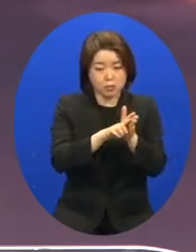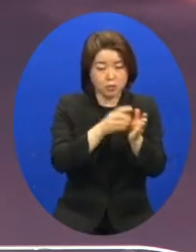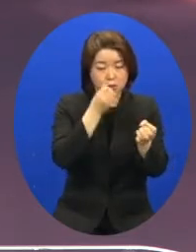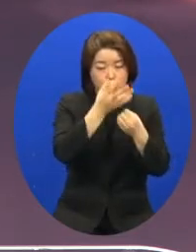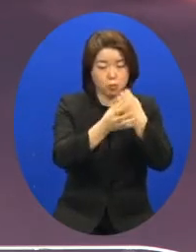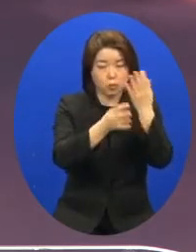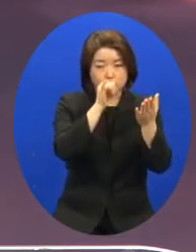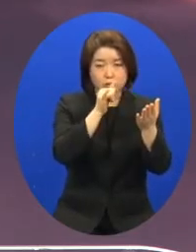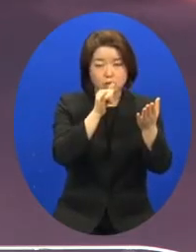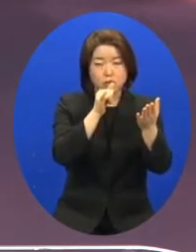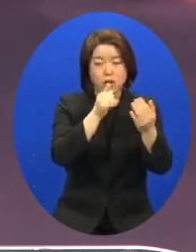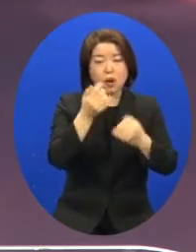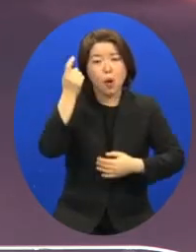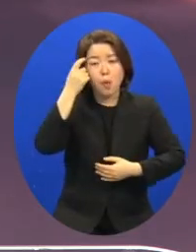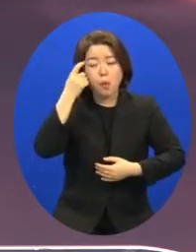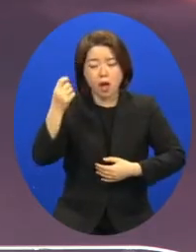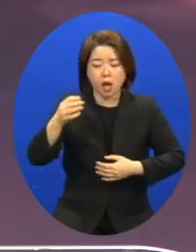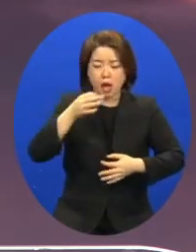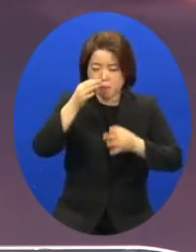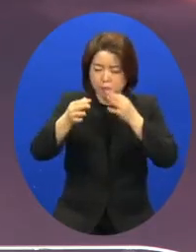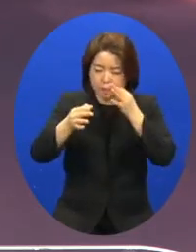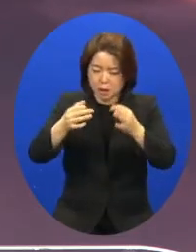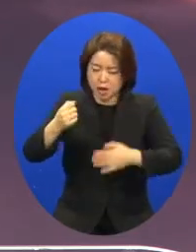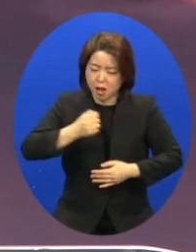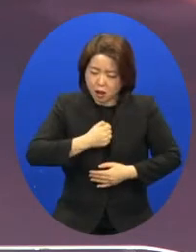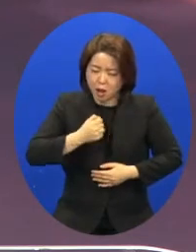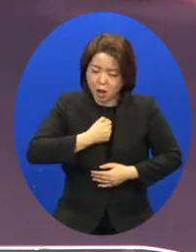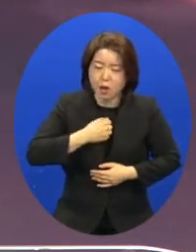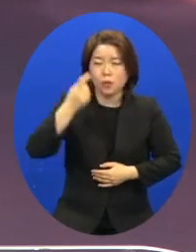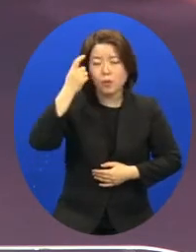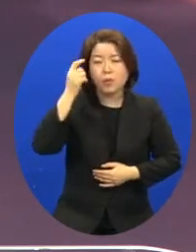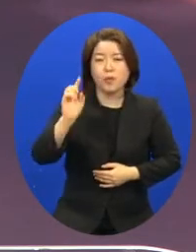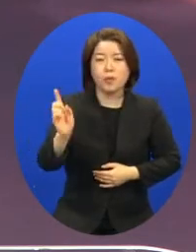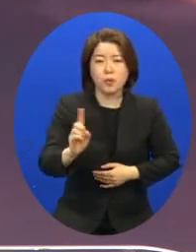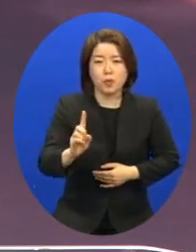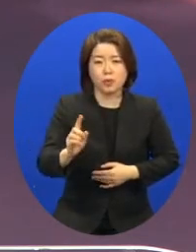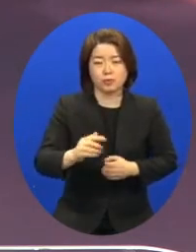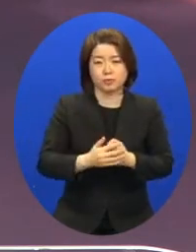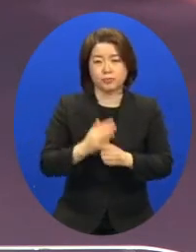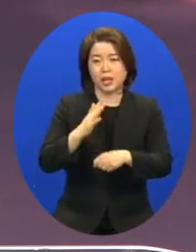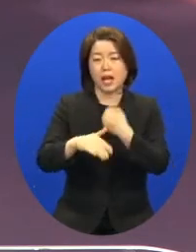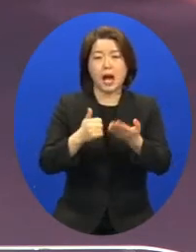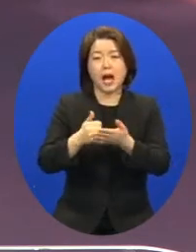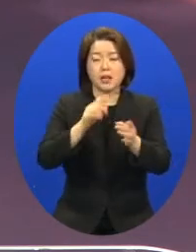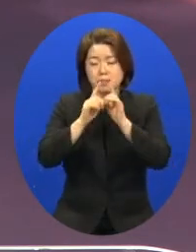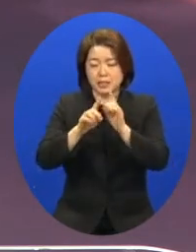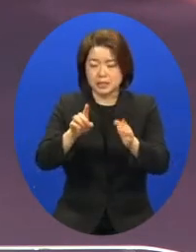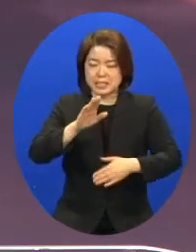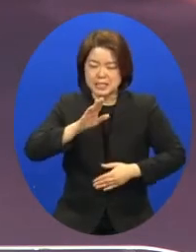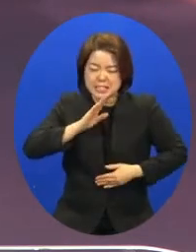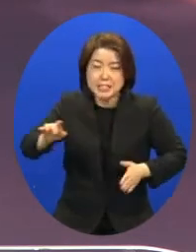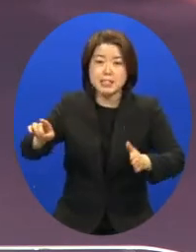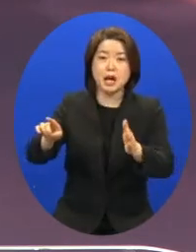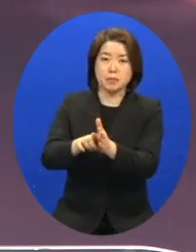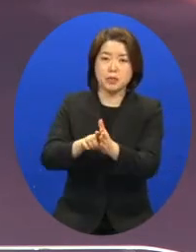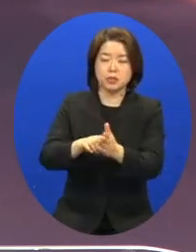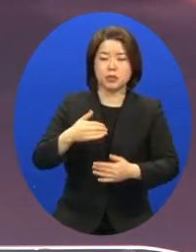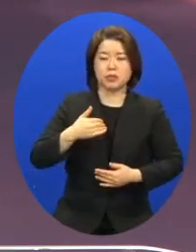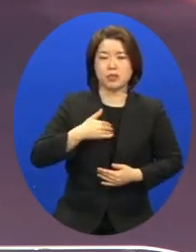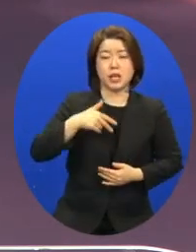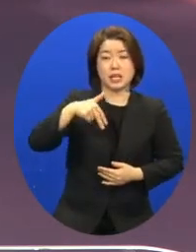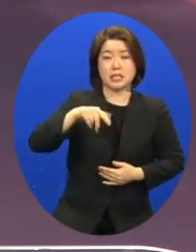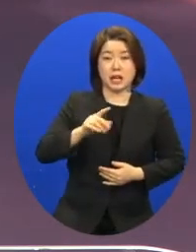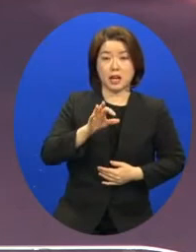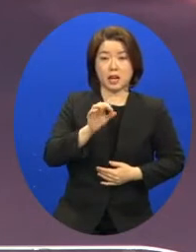그렇게 통곡하고 울게 되죠? 하나님의 말씀을 진짜 믿는 것은 자아가 죽는